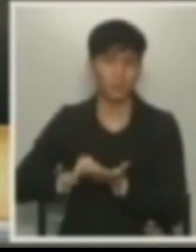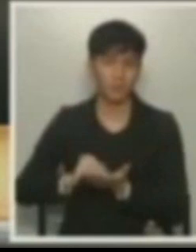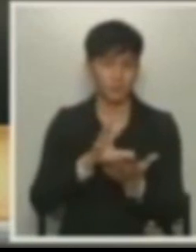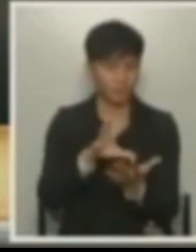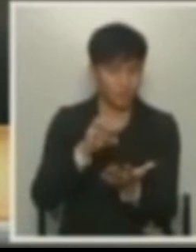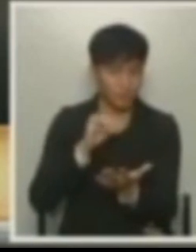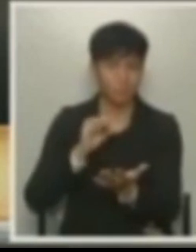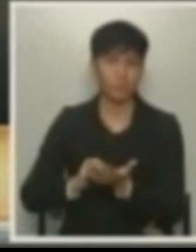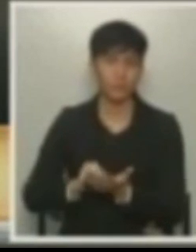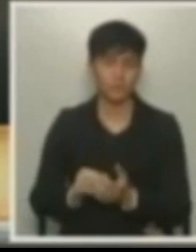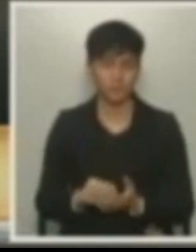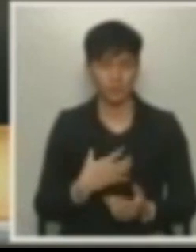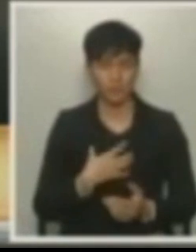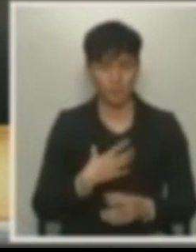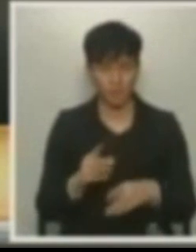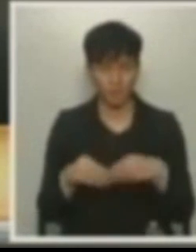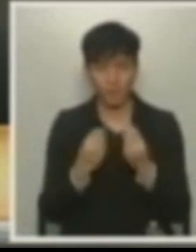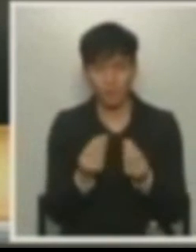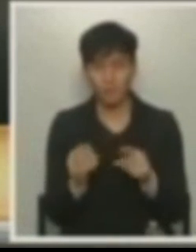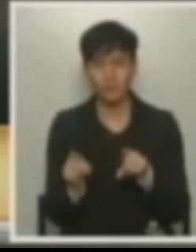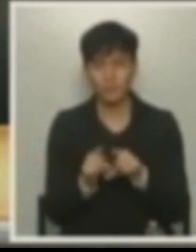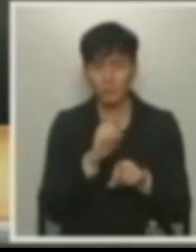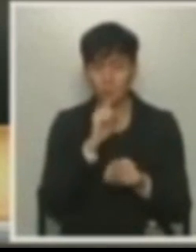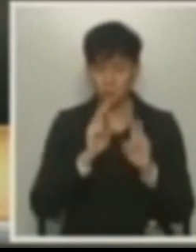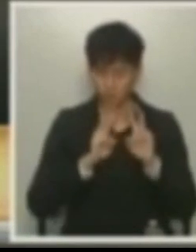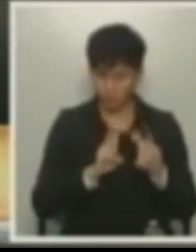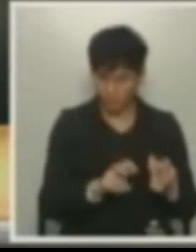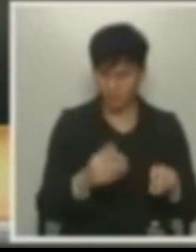ได้เนี่ยทำแบบ by default ได้ไหมครับว่าพอมีงานวิจัยออกมาปุ๊บ